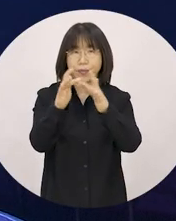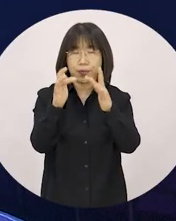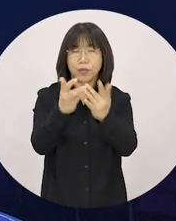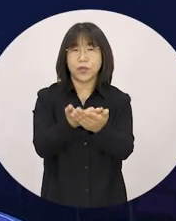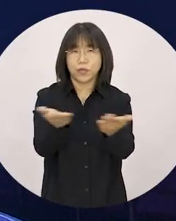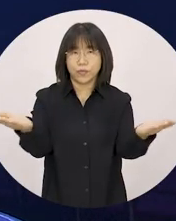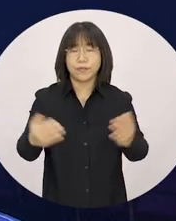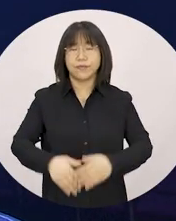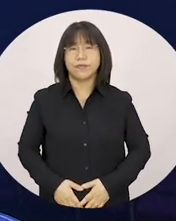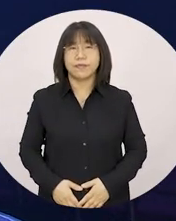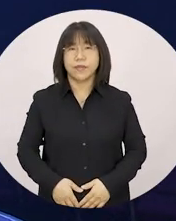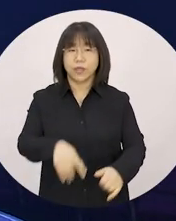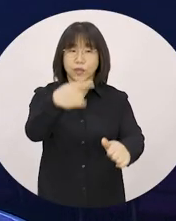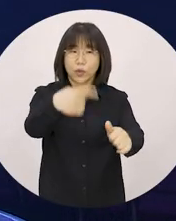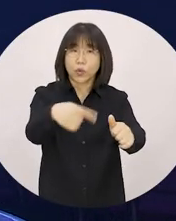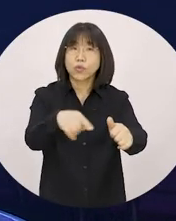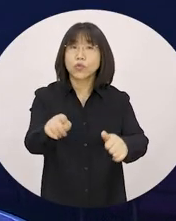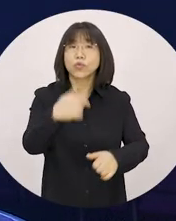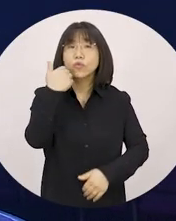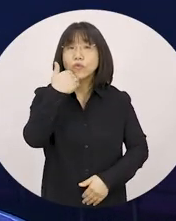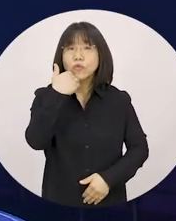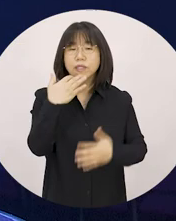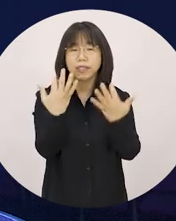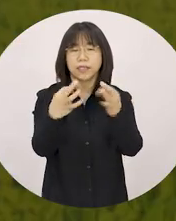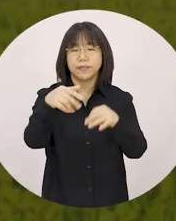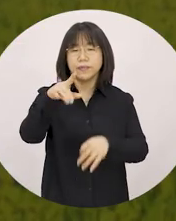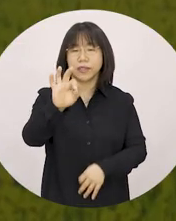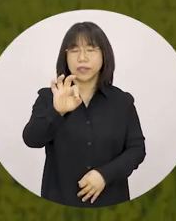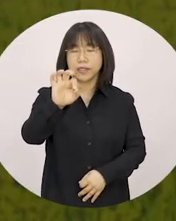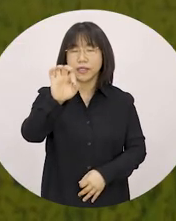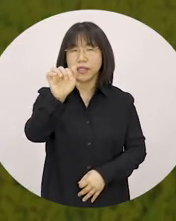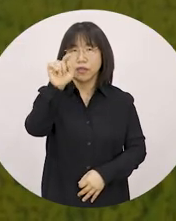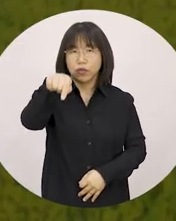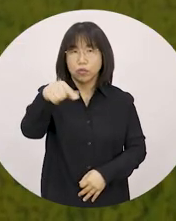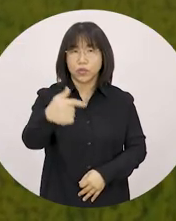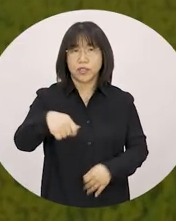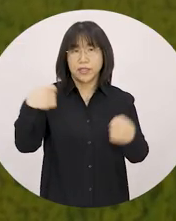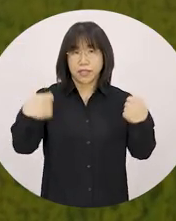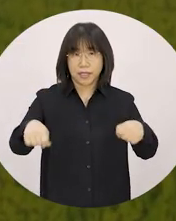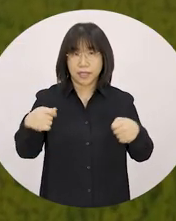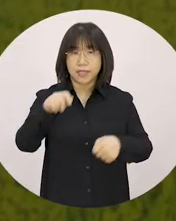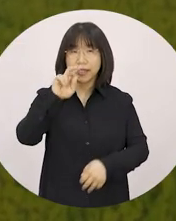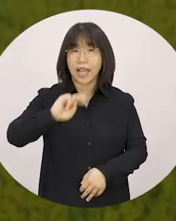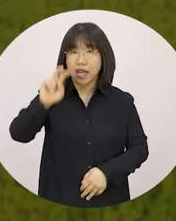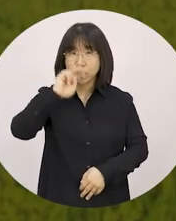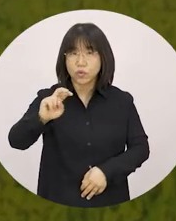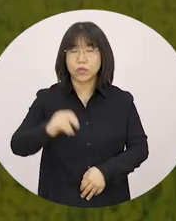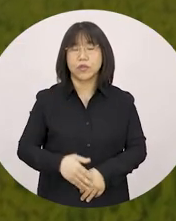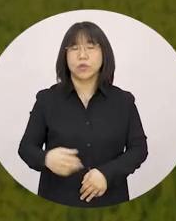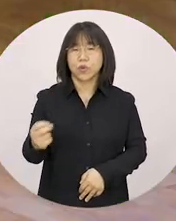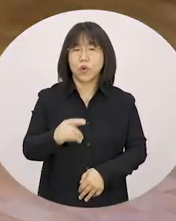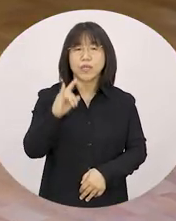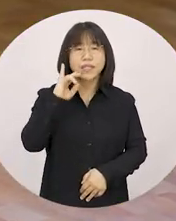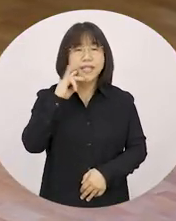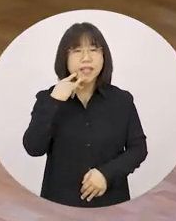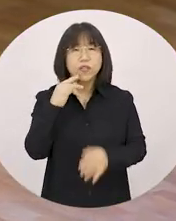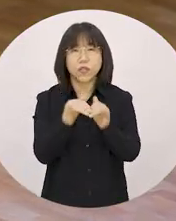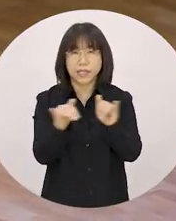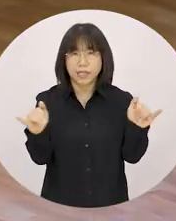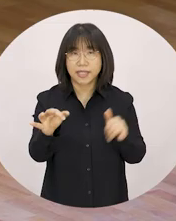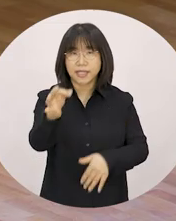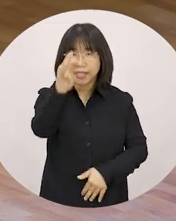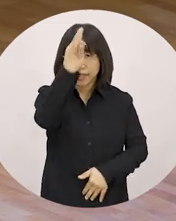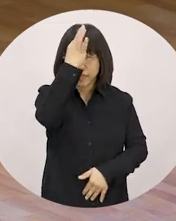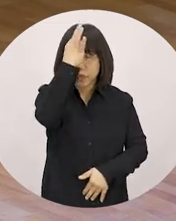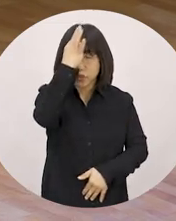생중계됐습니다. 교육에는 평소 기부천사로 알려진 인기가수 김장훈과 장애인 예술가들의 다양한 재능기부